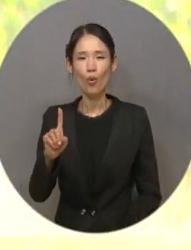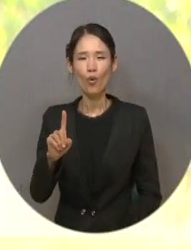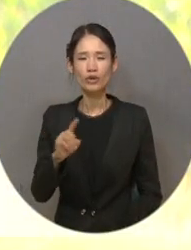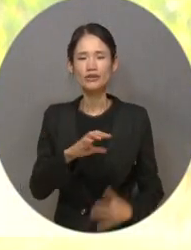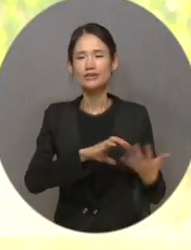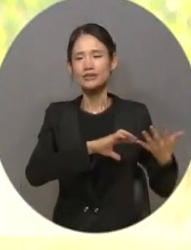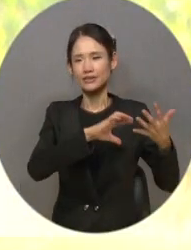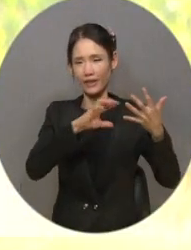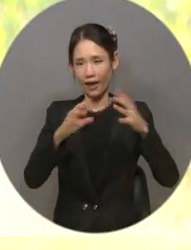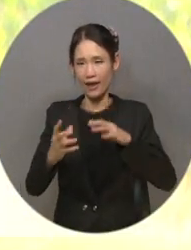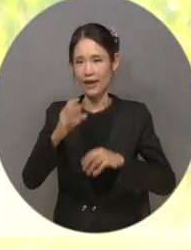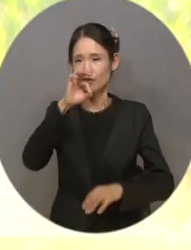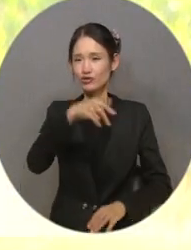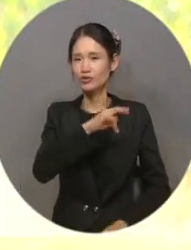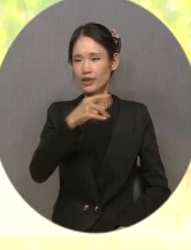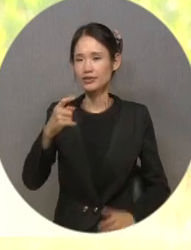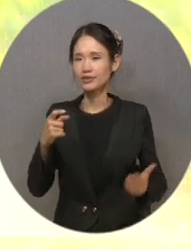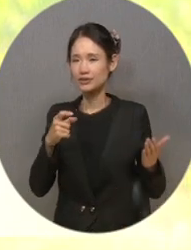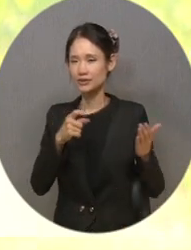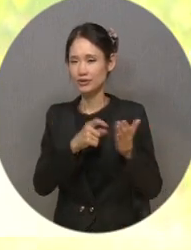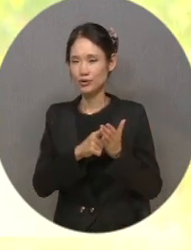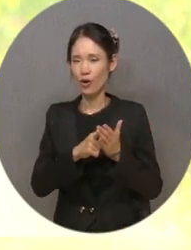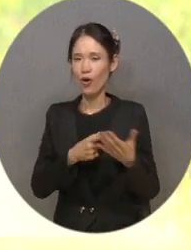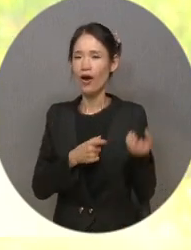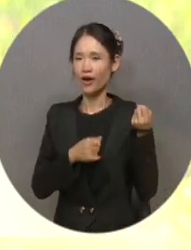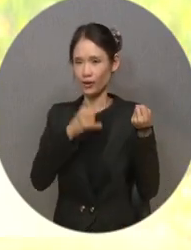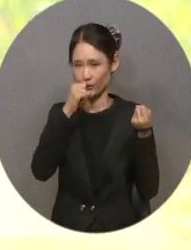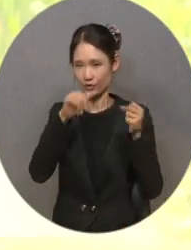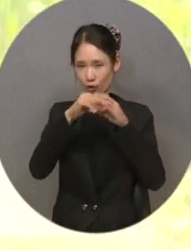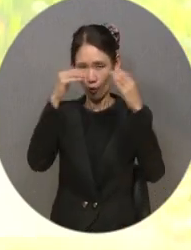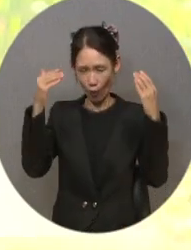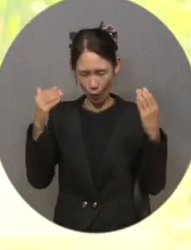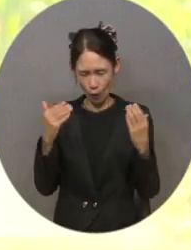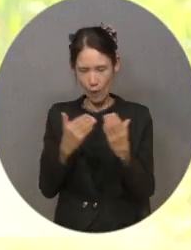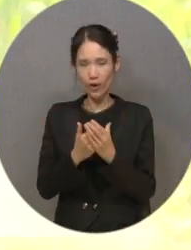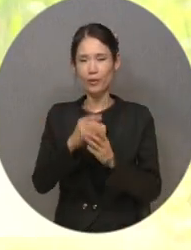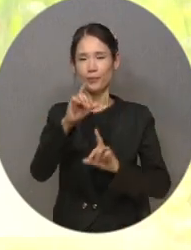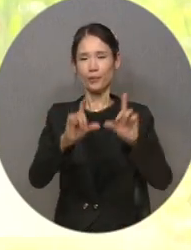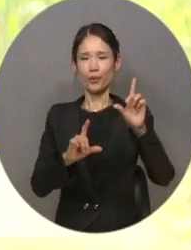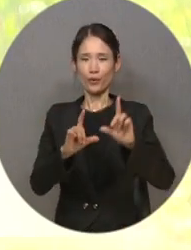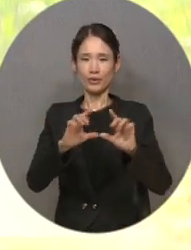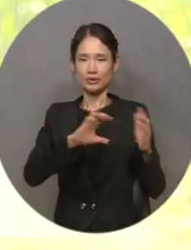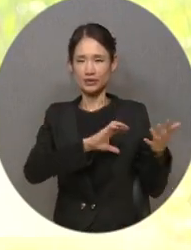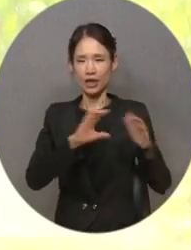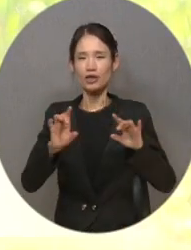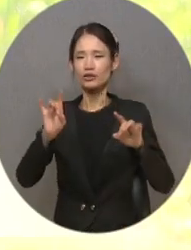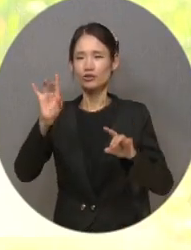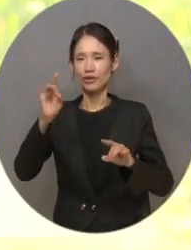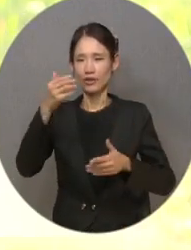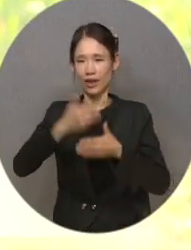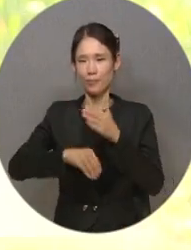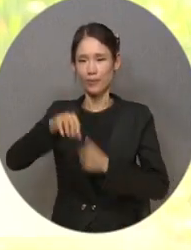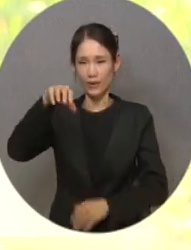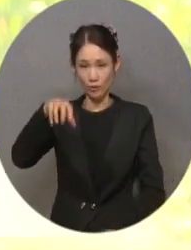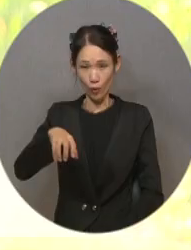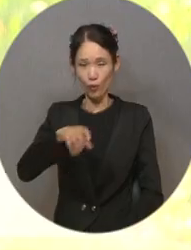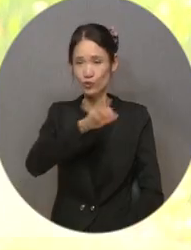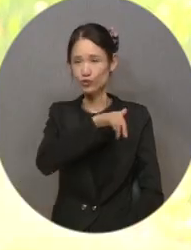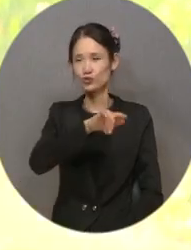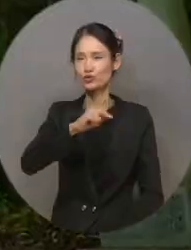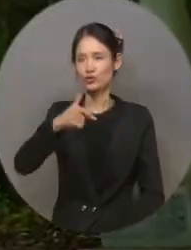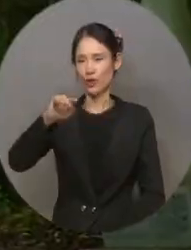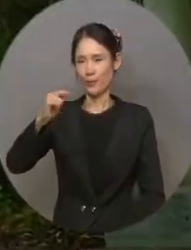세계자연유산입니다. 유네스코에 가입된. 그리고 이렇게 온전한 모습으로 세계 유일하게 남아있는 곳이 우리